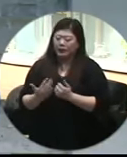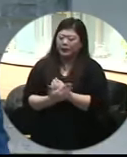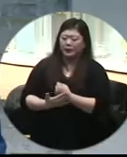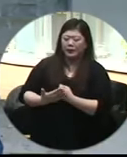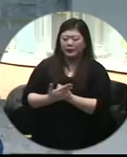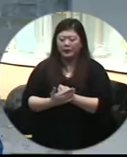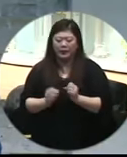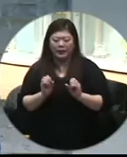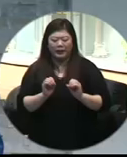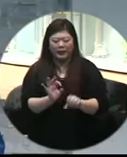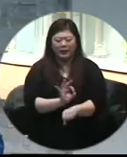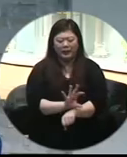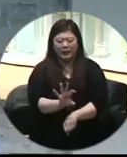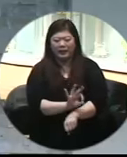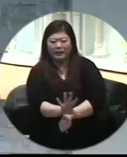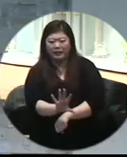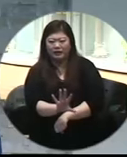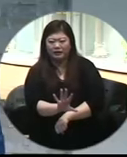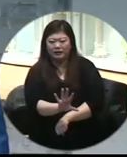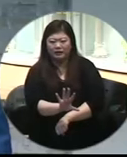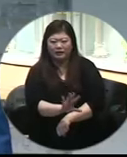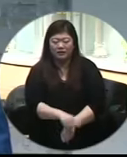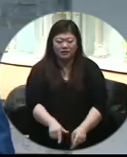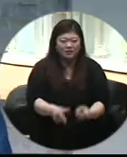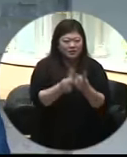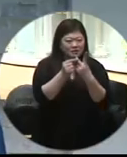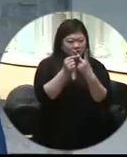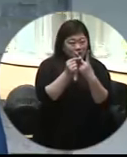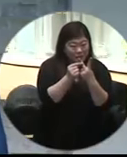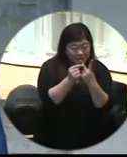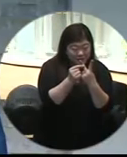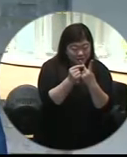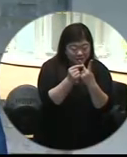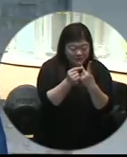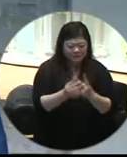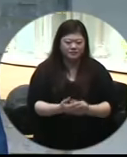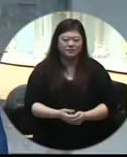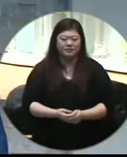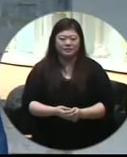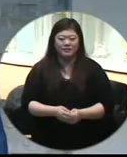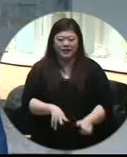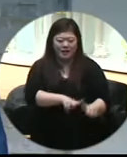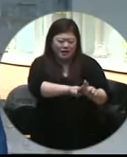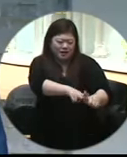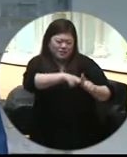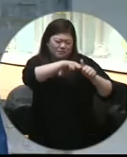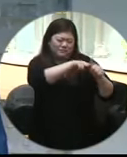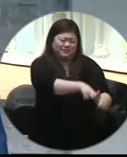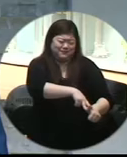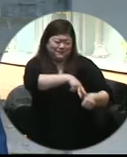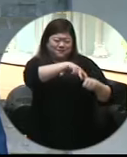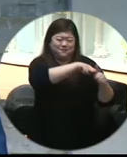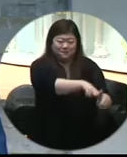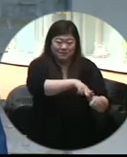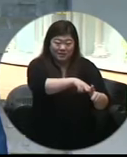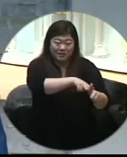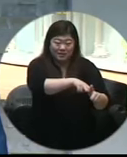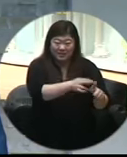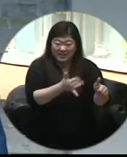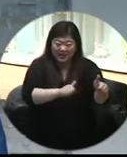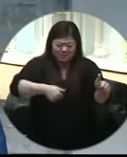그 첫째 사람. 두 번째 종류의 사람은 달려가는 말에 목에 매달려 있는 사람이라고